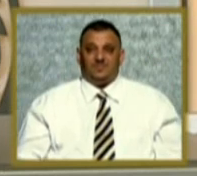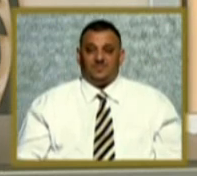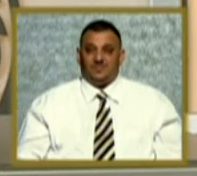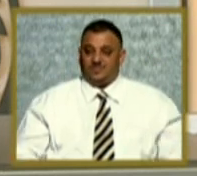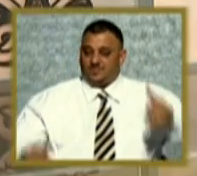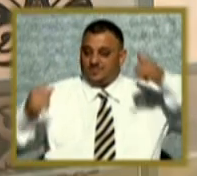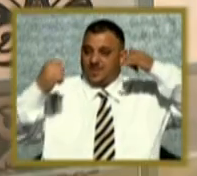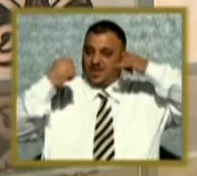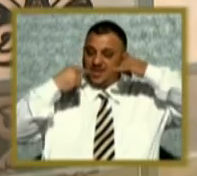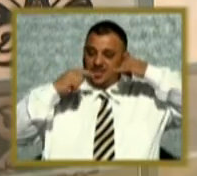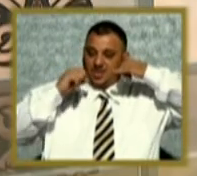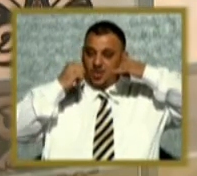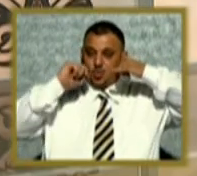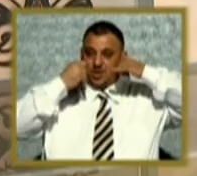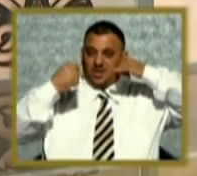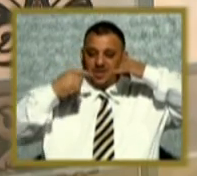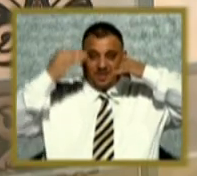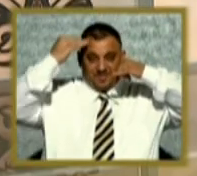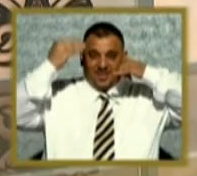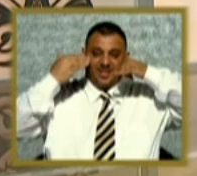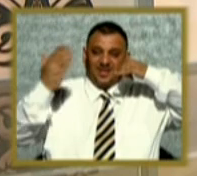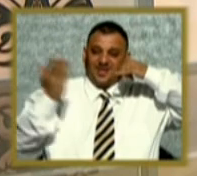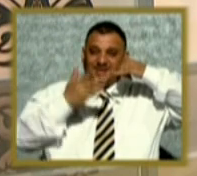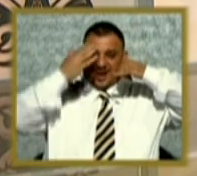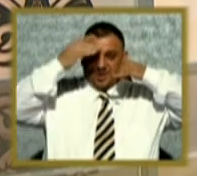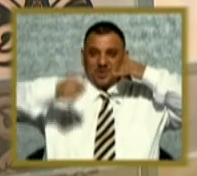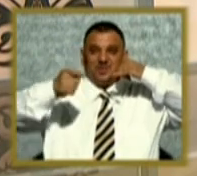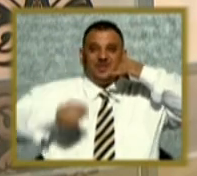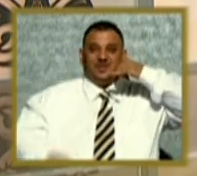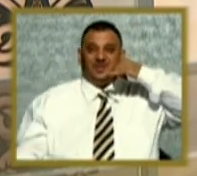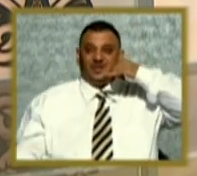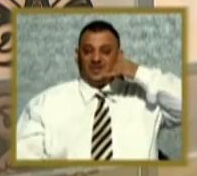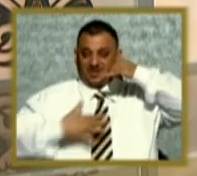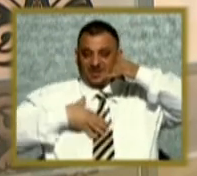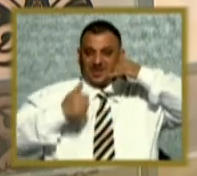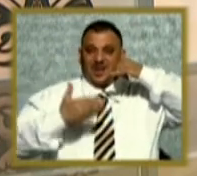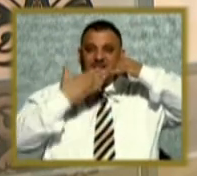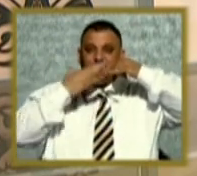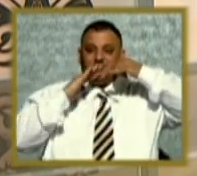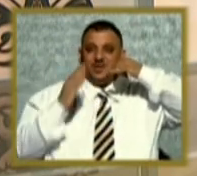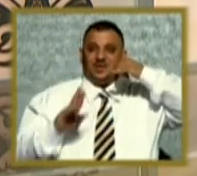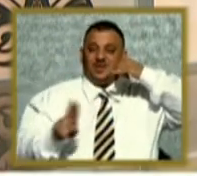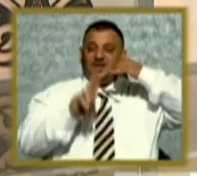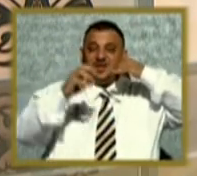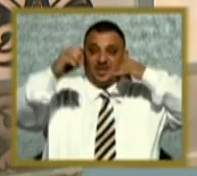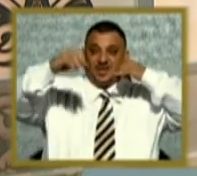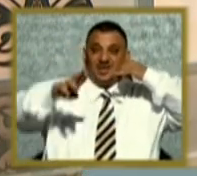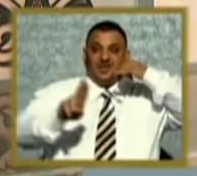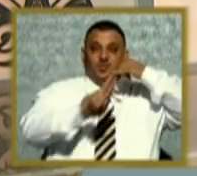تفضل أختي محمد. جزيل السلام عليكم. عليكم السلام ورحمة الله. كيفك يا شيخ؟ مرحبا أختي. الله يرضى عليك